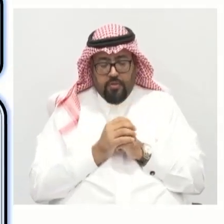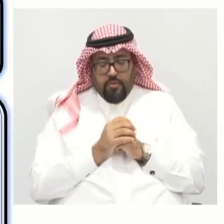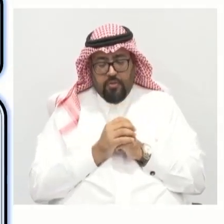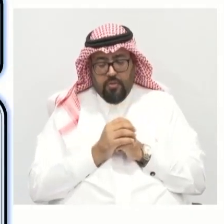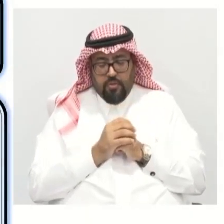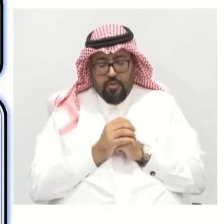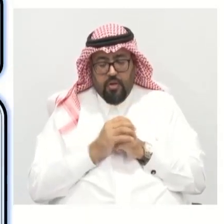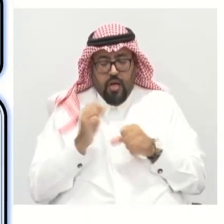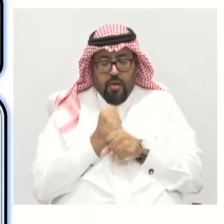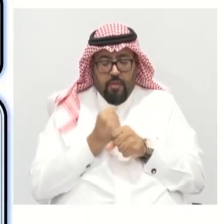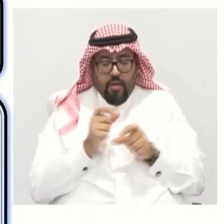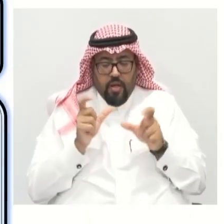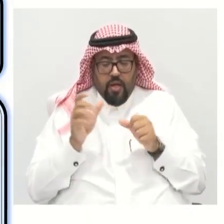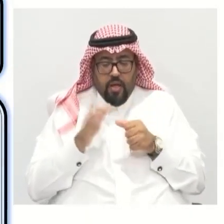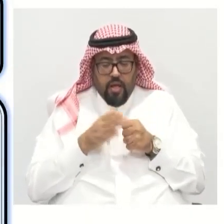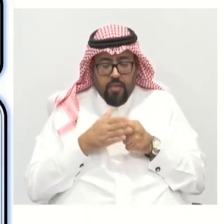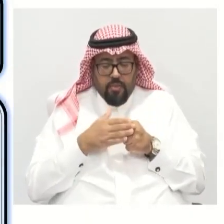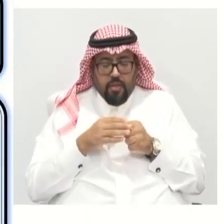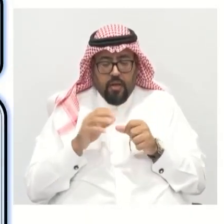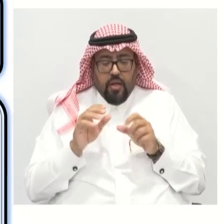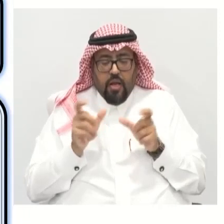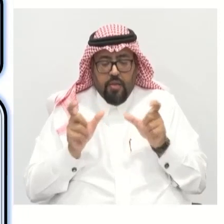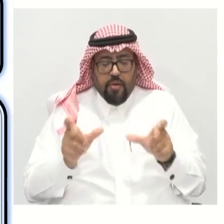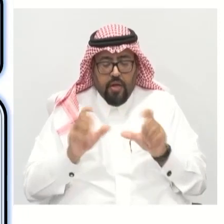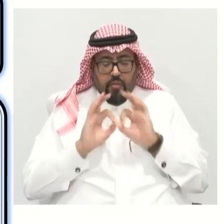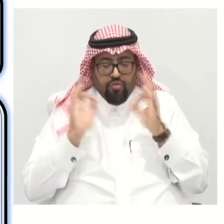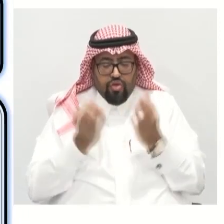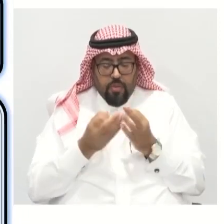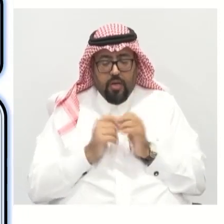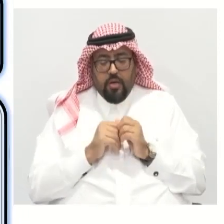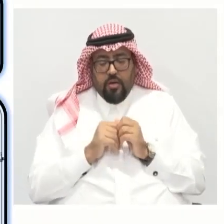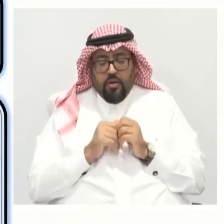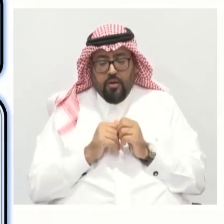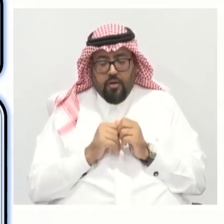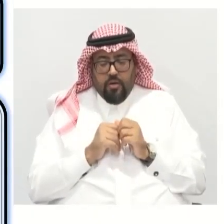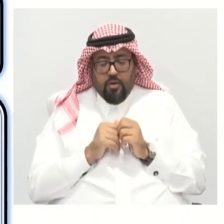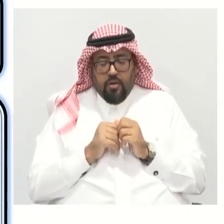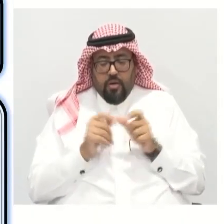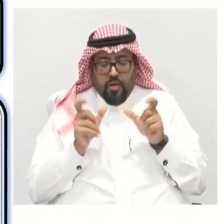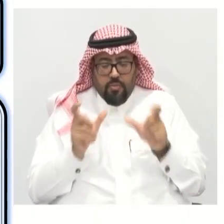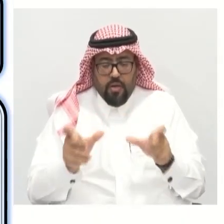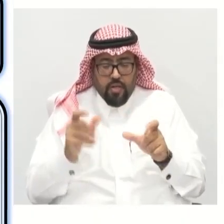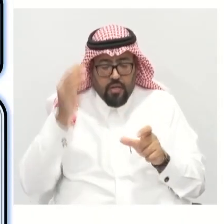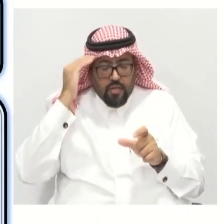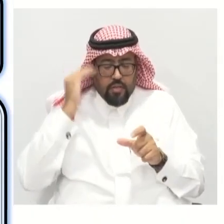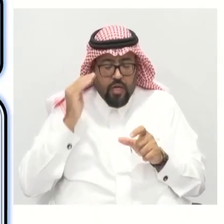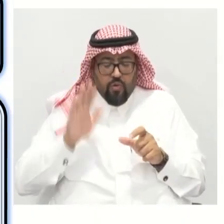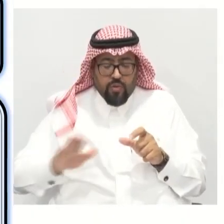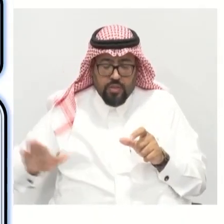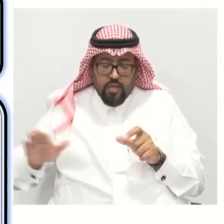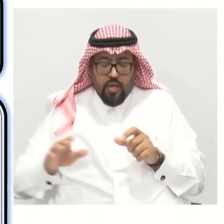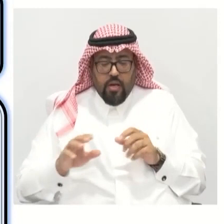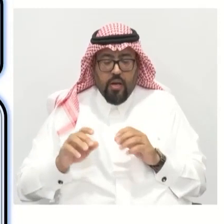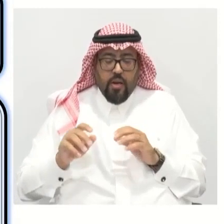الاجتماعيه اعمال خدمات الحمايه الاجتماعيه اعمالها نعم حمايه النساء